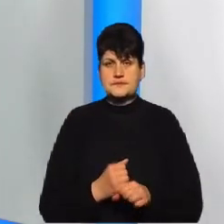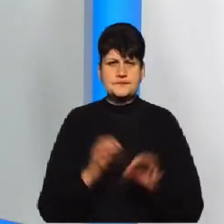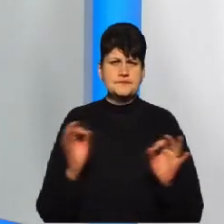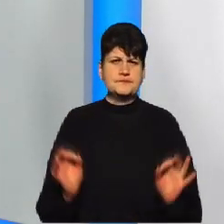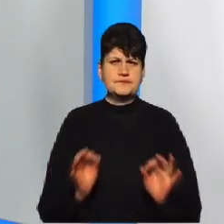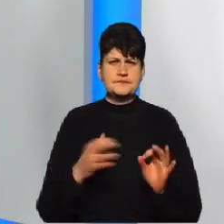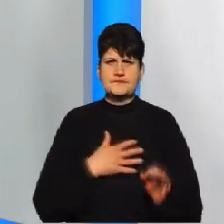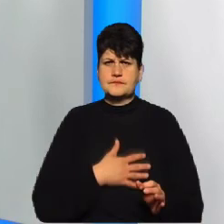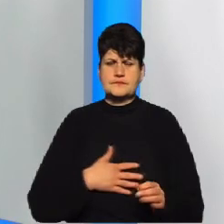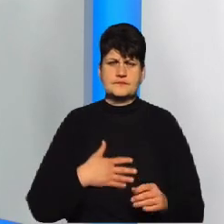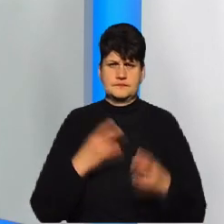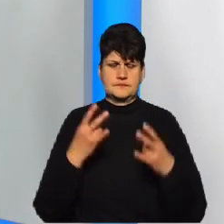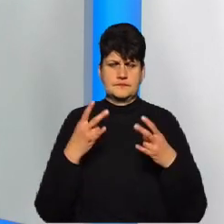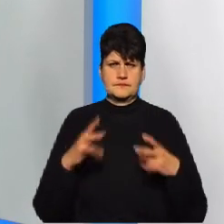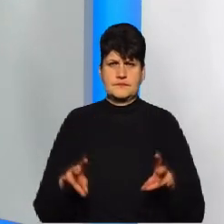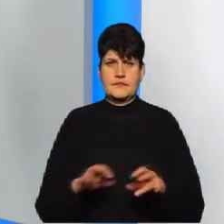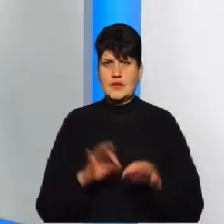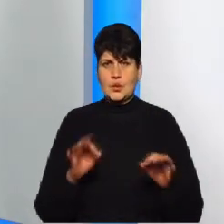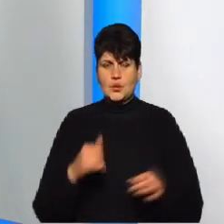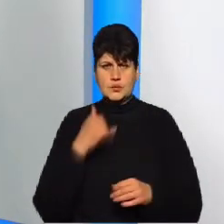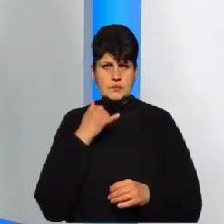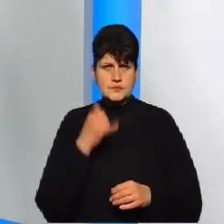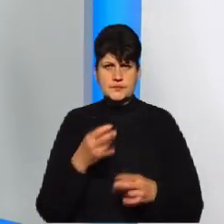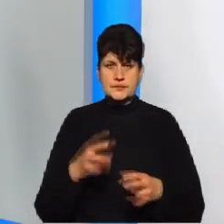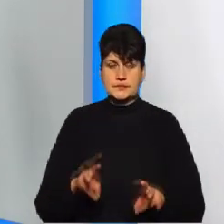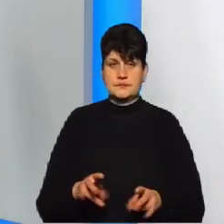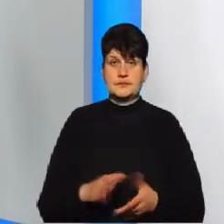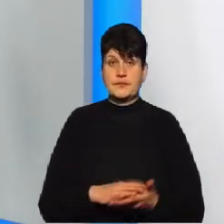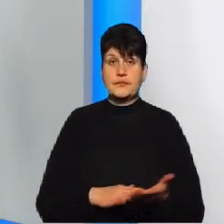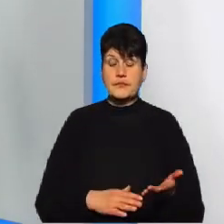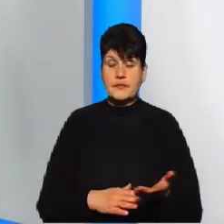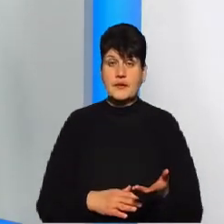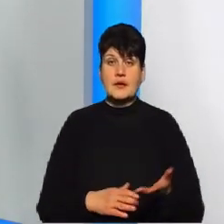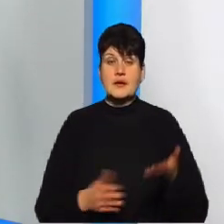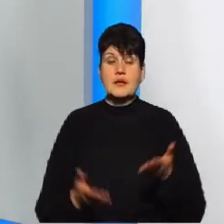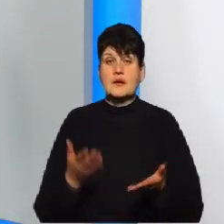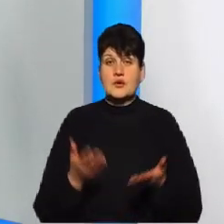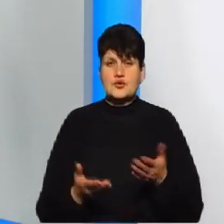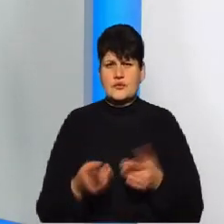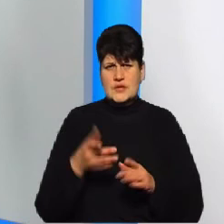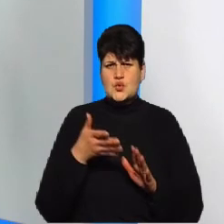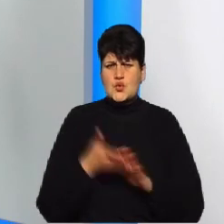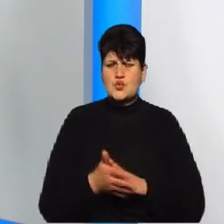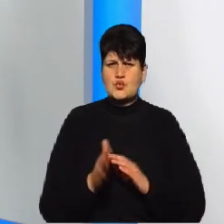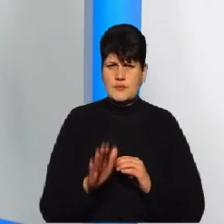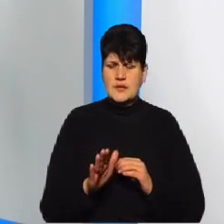не повинно бути, ні до кого телефонувати і так далі. Якщо ж все ж таки, ну, ви зрозумієте таку річ, що